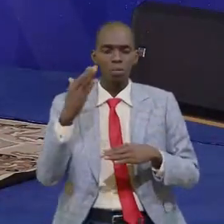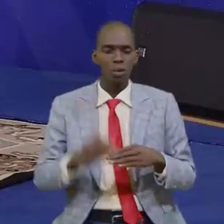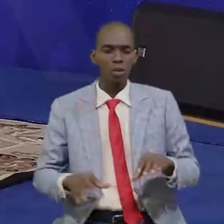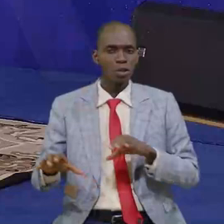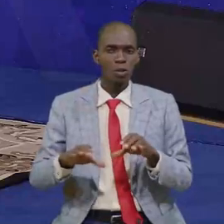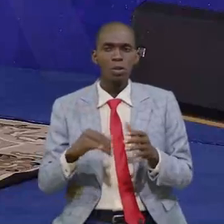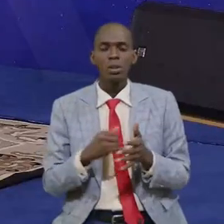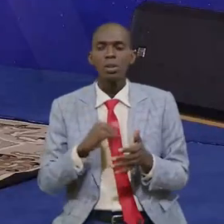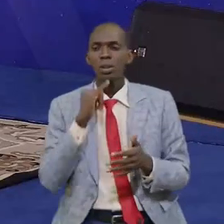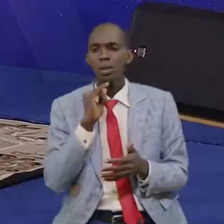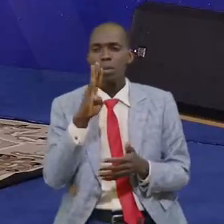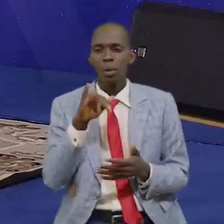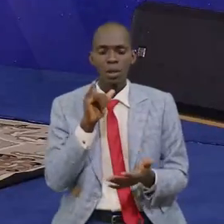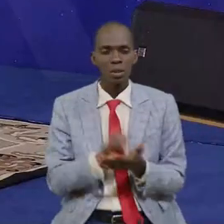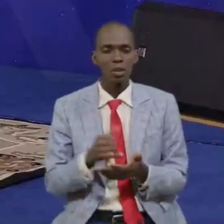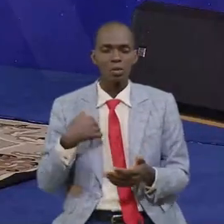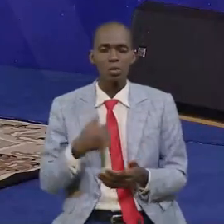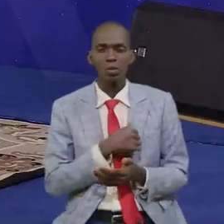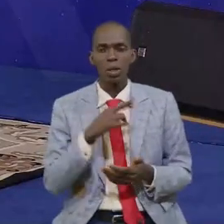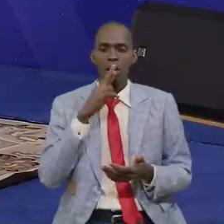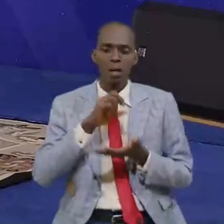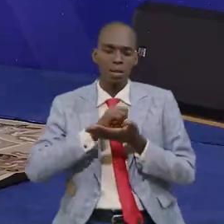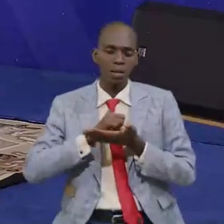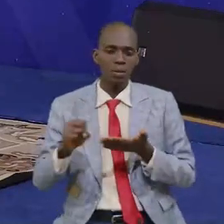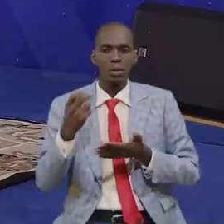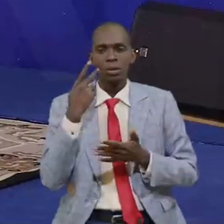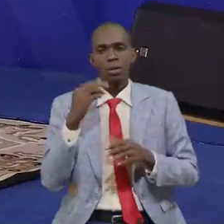en vertu de cette volonté que nous sommes sanctifiés.